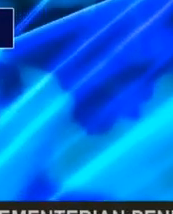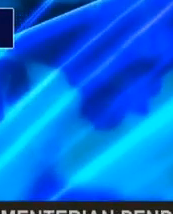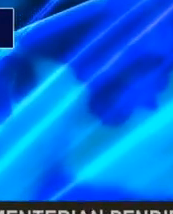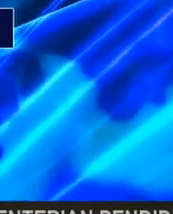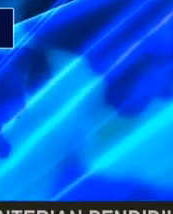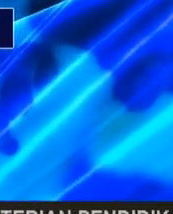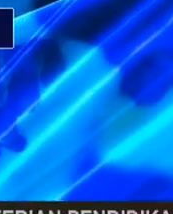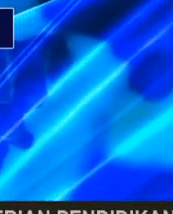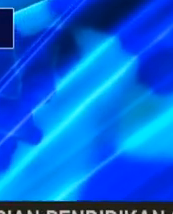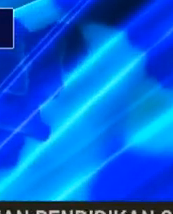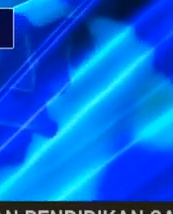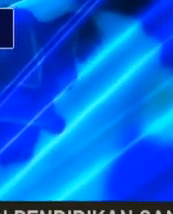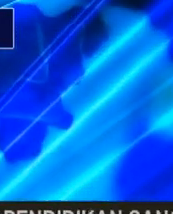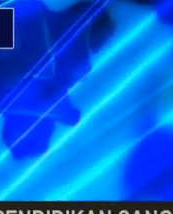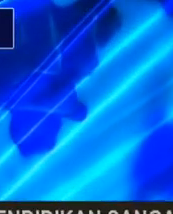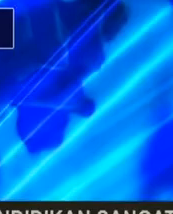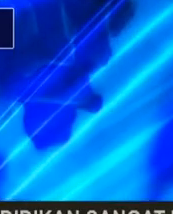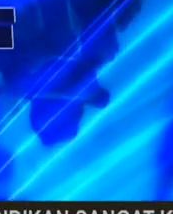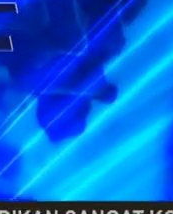Rp Rp